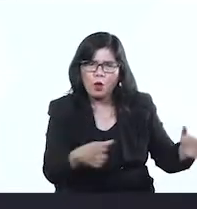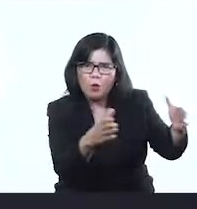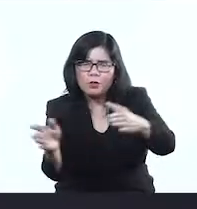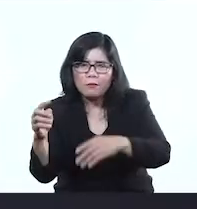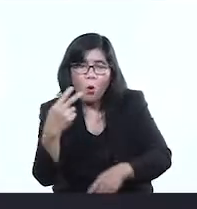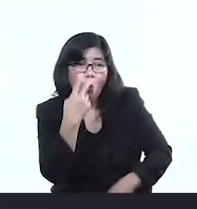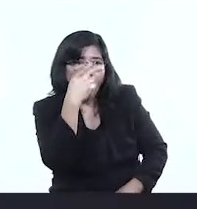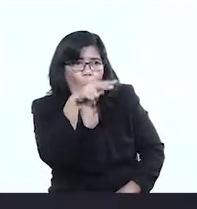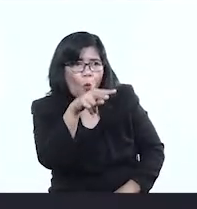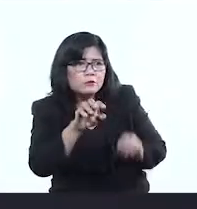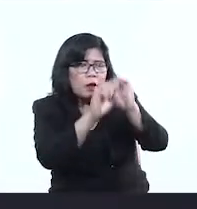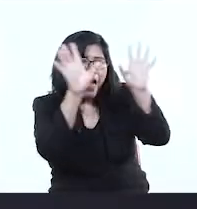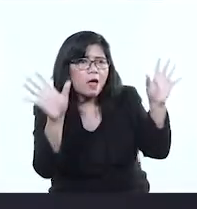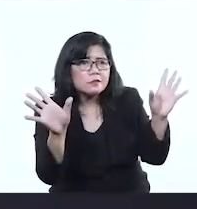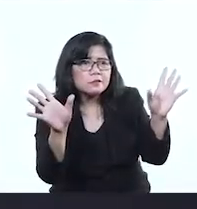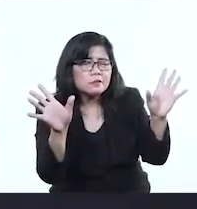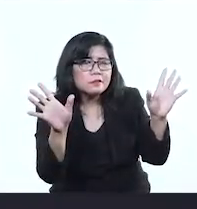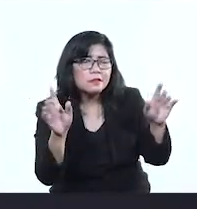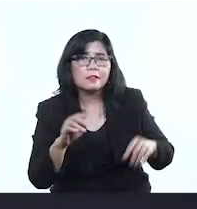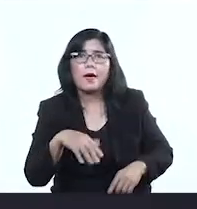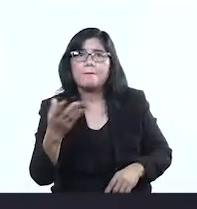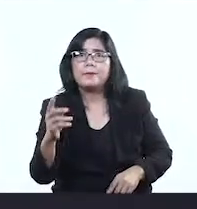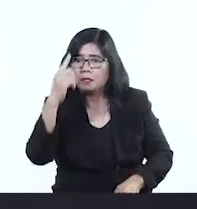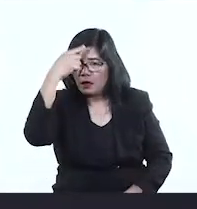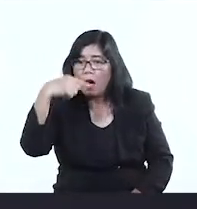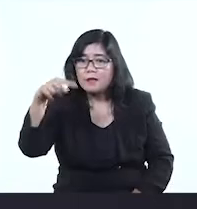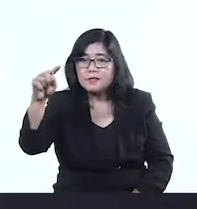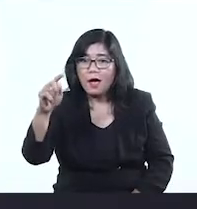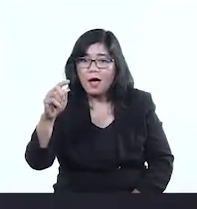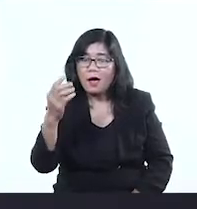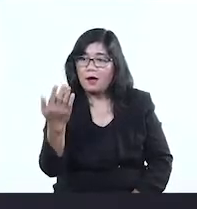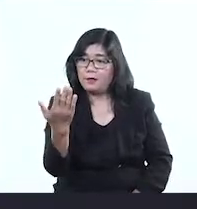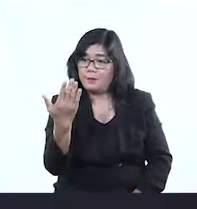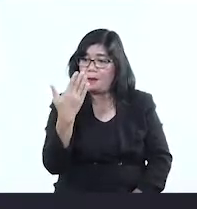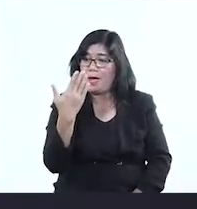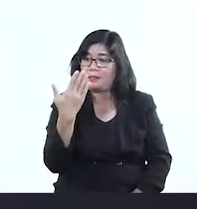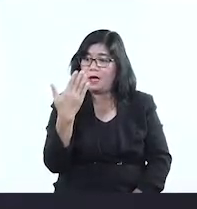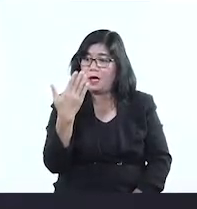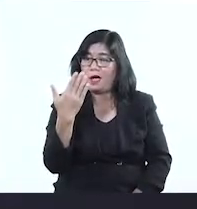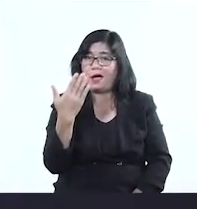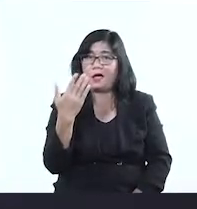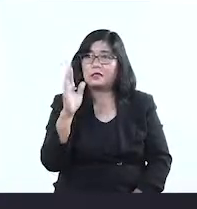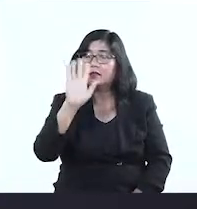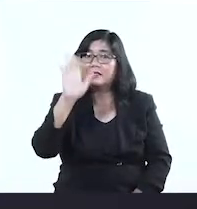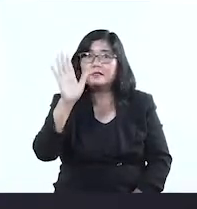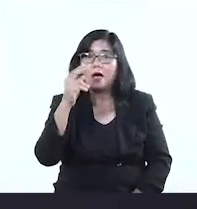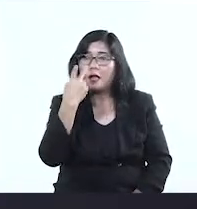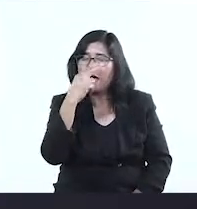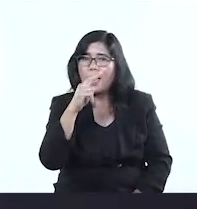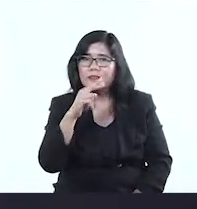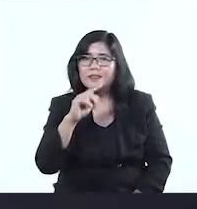lagi Hai tapi enggak pa-pa Hai kesalahan orang lain Hai